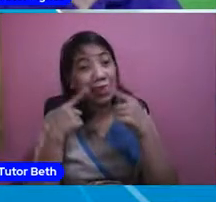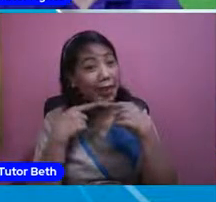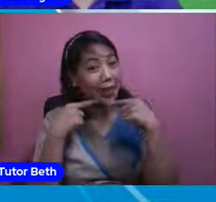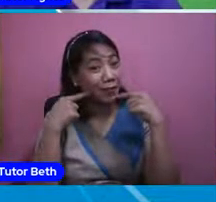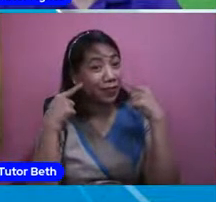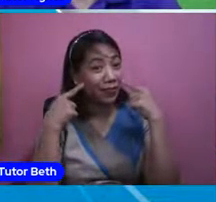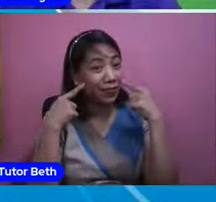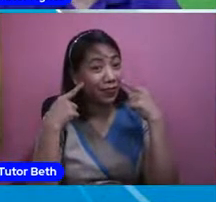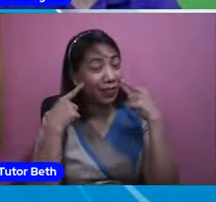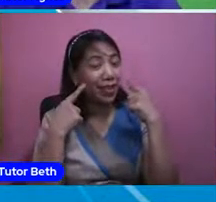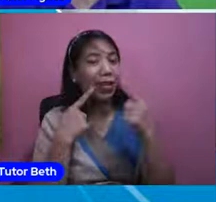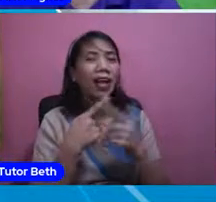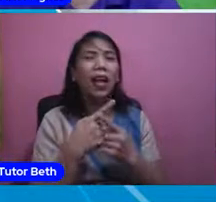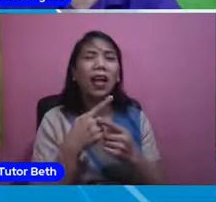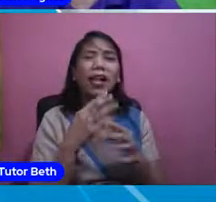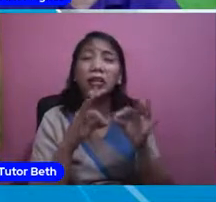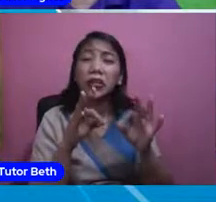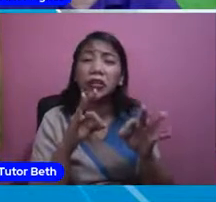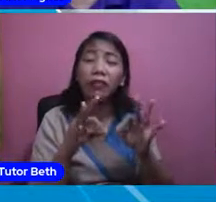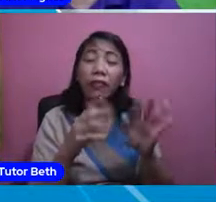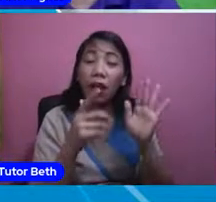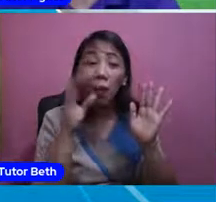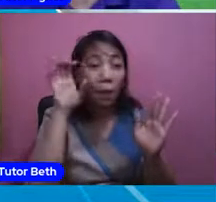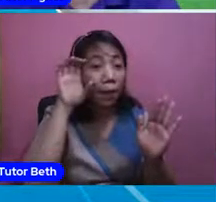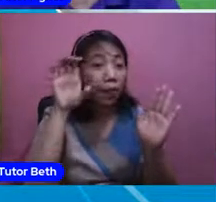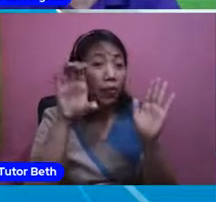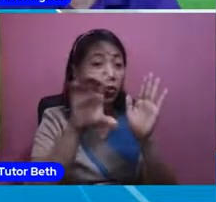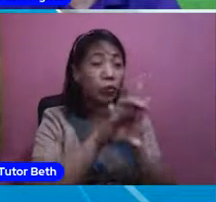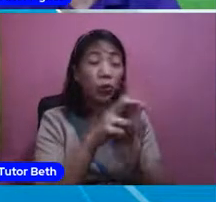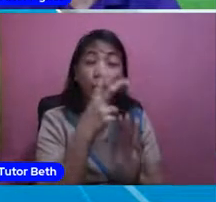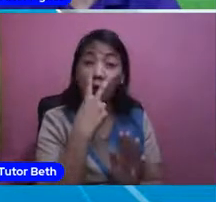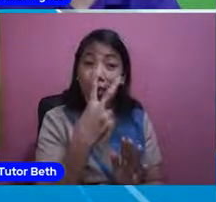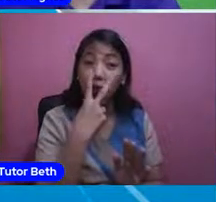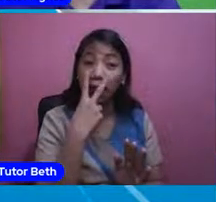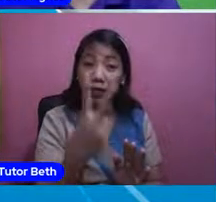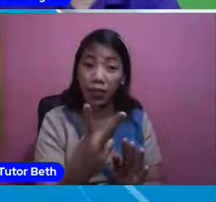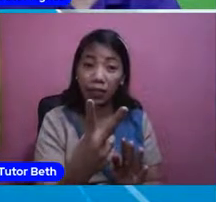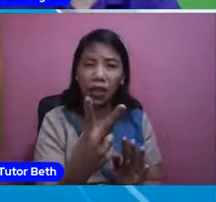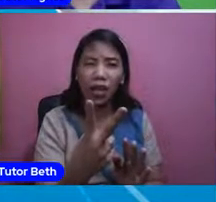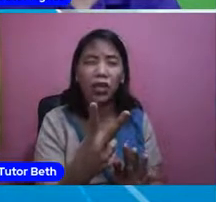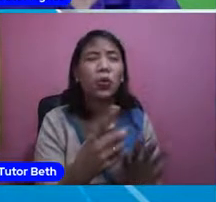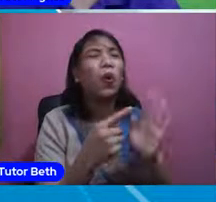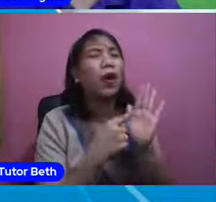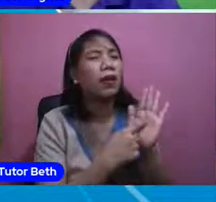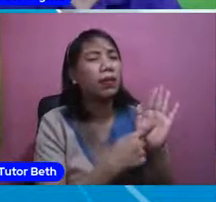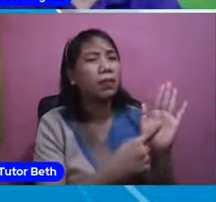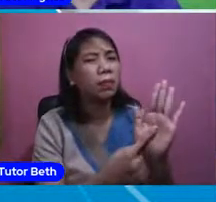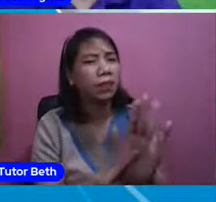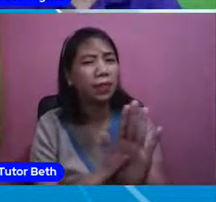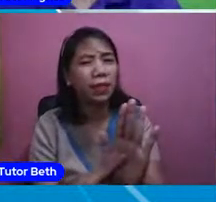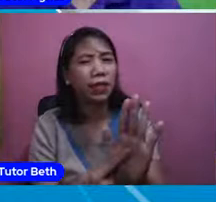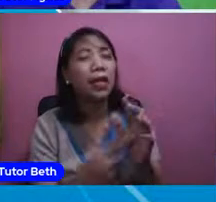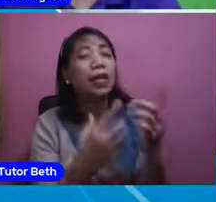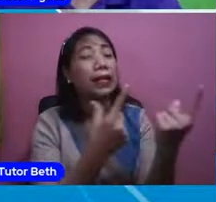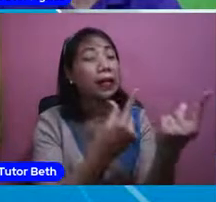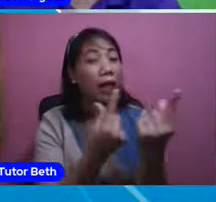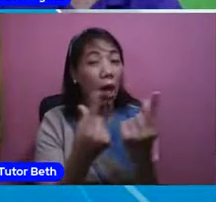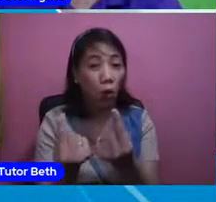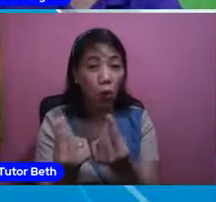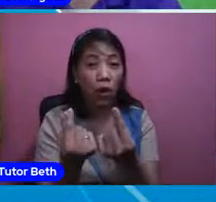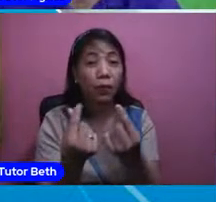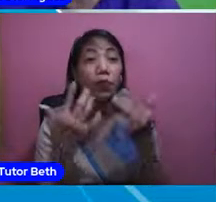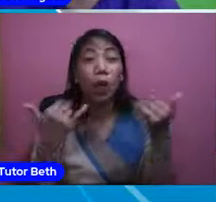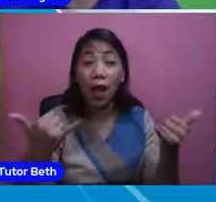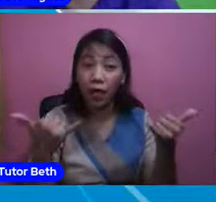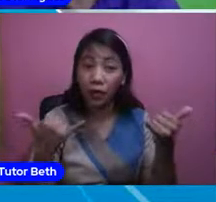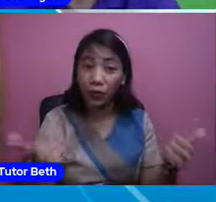kung ang larawan na nakikita nyo ay nagpapakita ng ginagawa